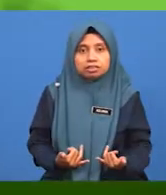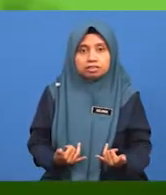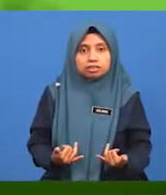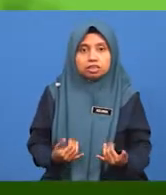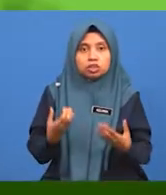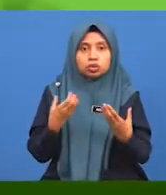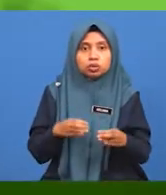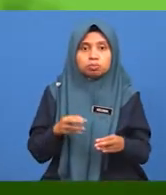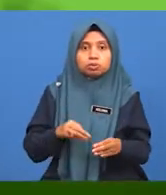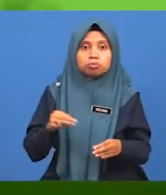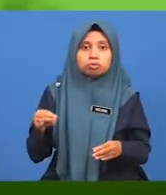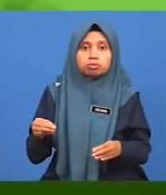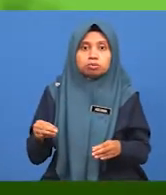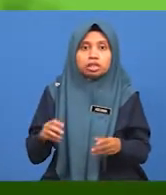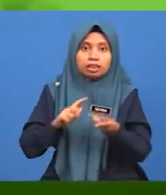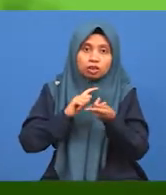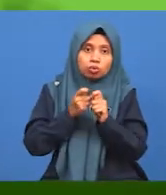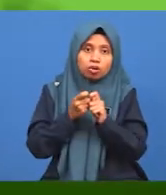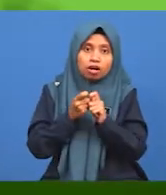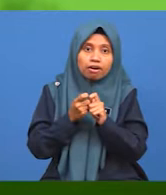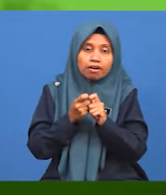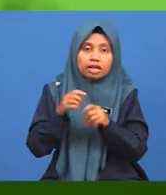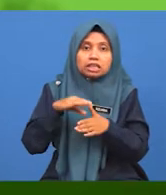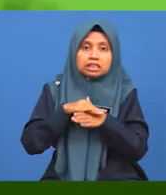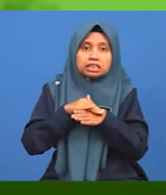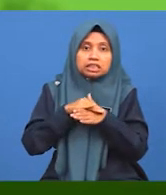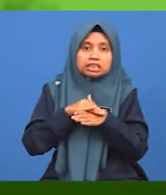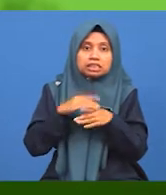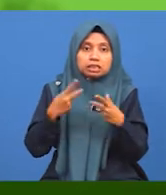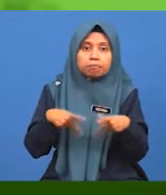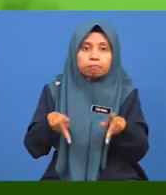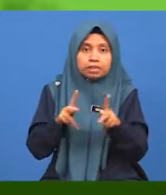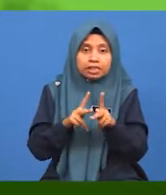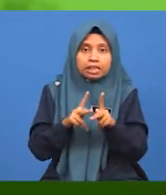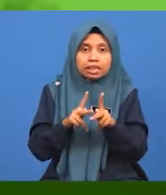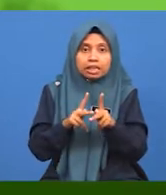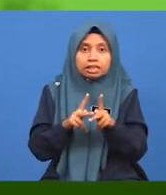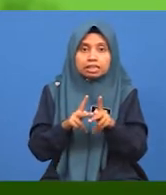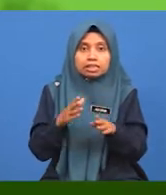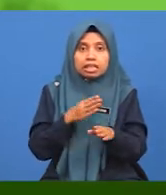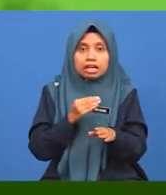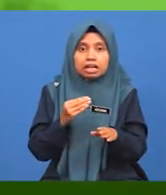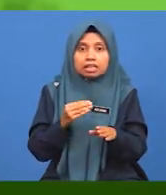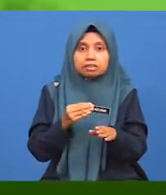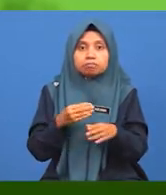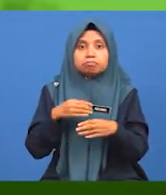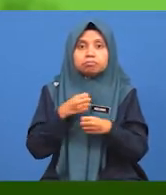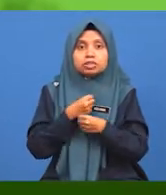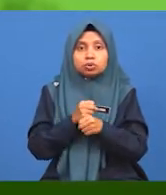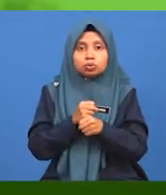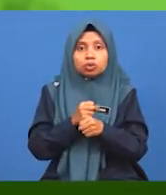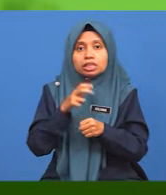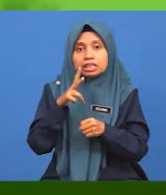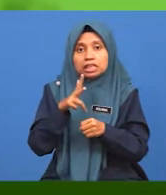Sekarang, cuba murid-murid tukarkan isi-isi penting ini dan